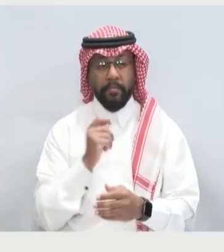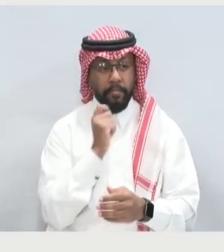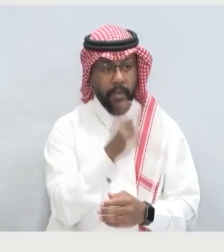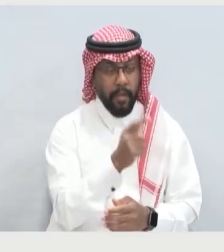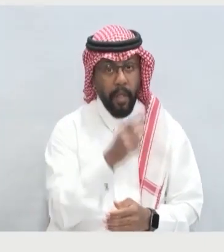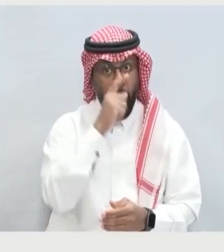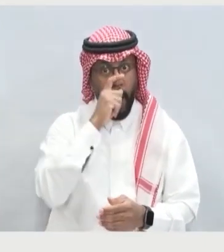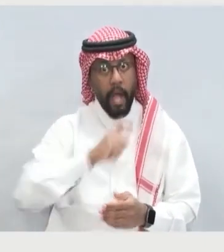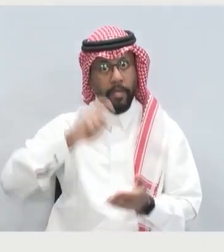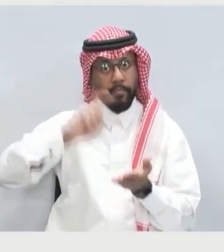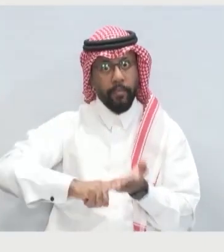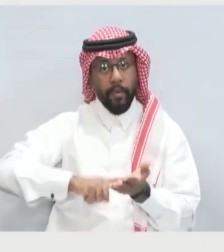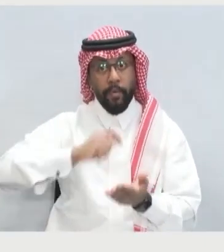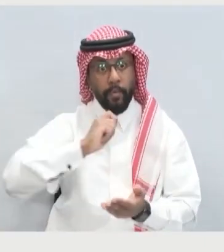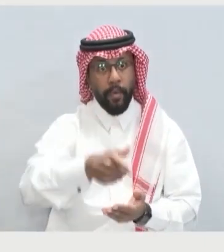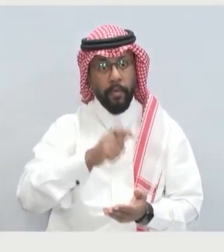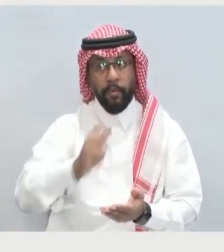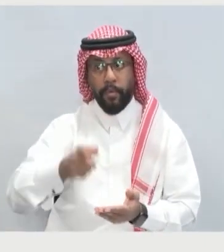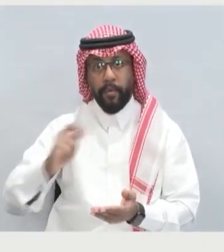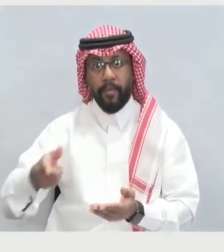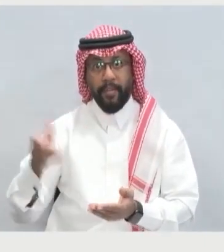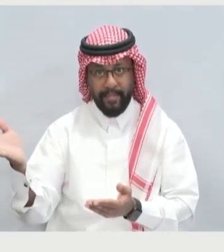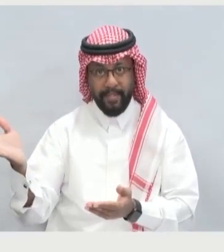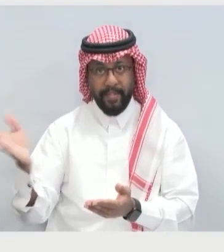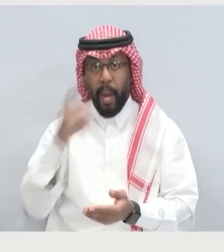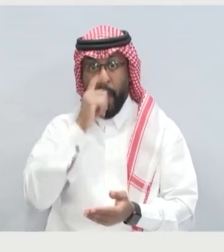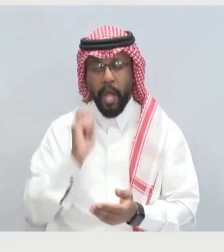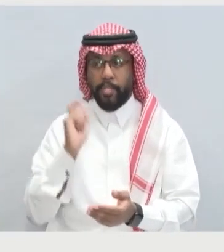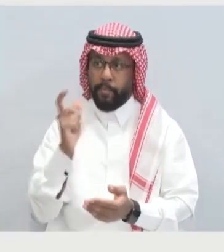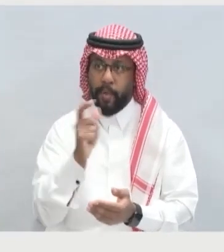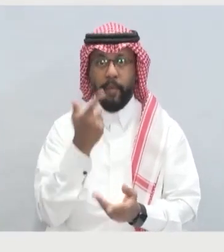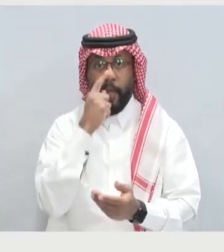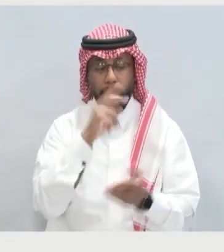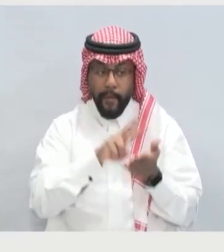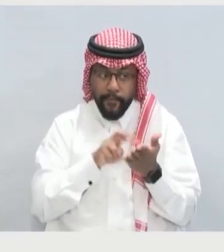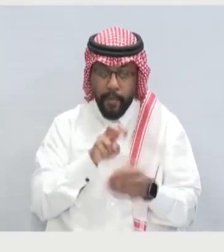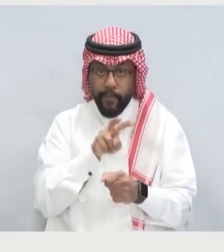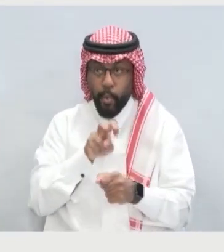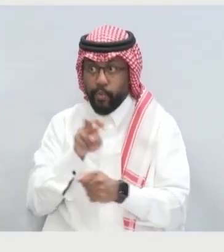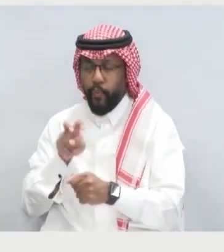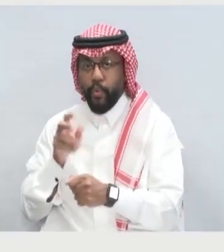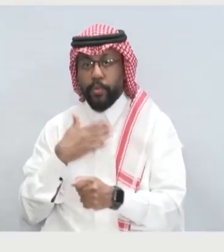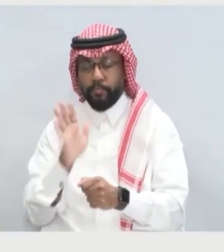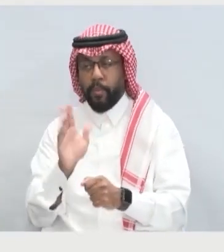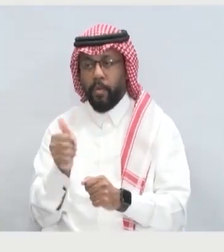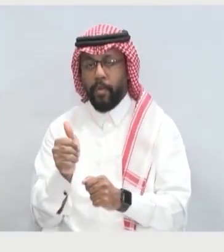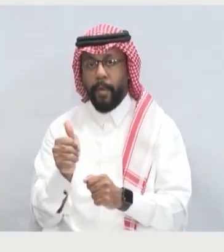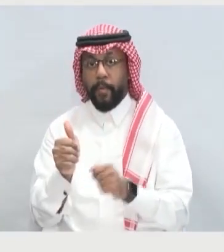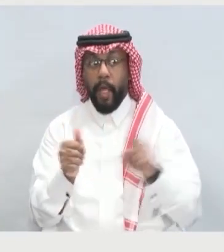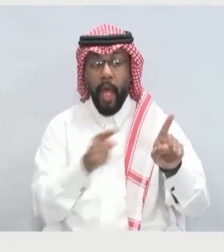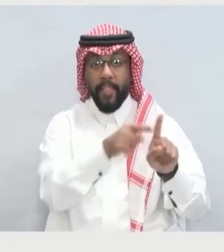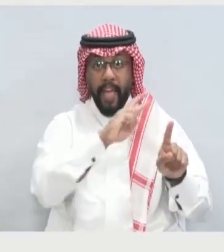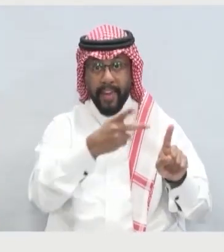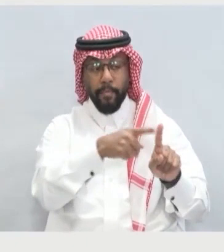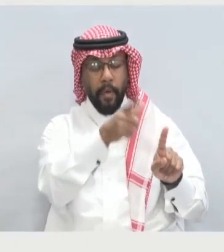الضروري تحديد مخصص لهذه الذمه المشكوك في تحصيلها قد لا يقوم البعض بسداد المبالغ عليهم وبالتالي